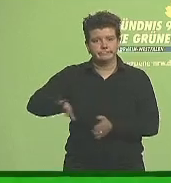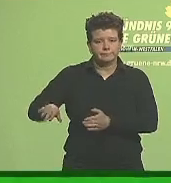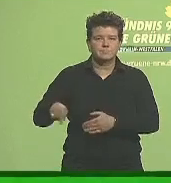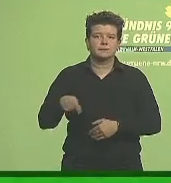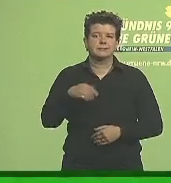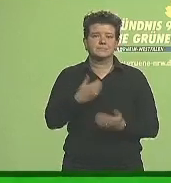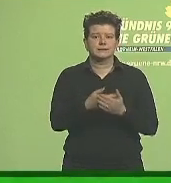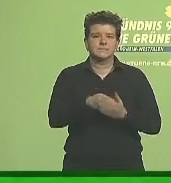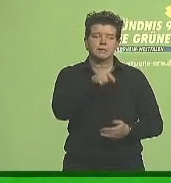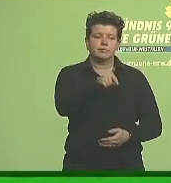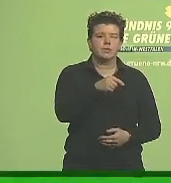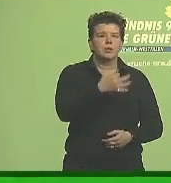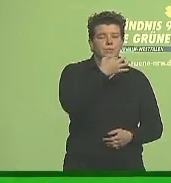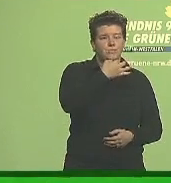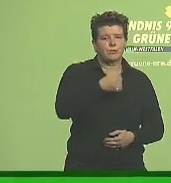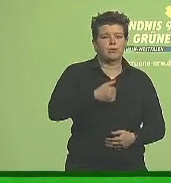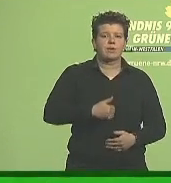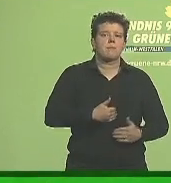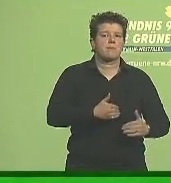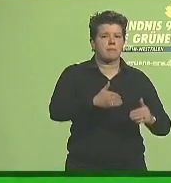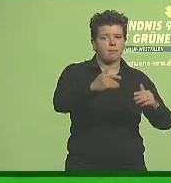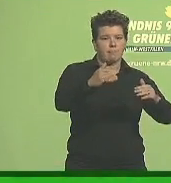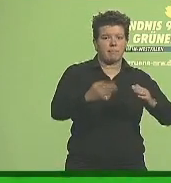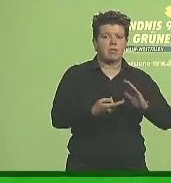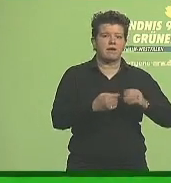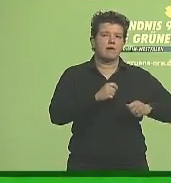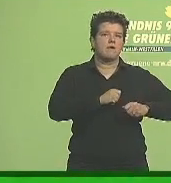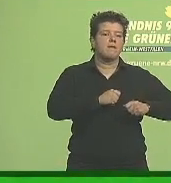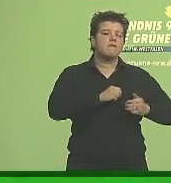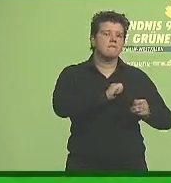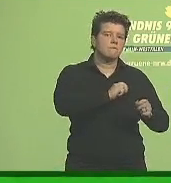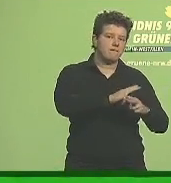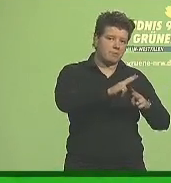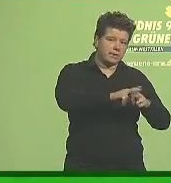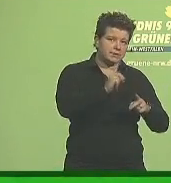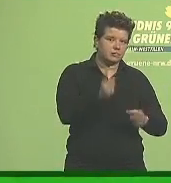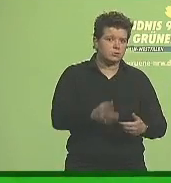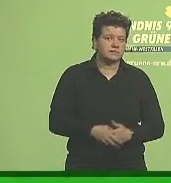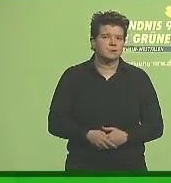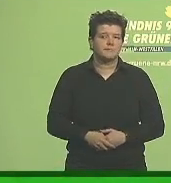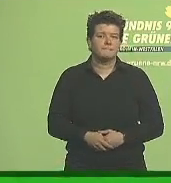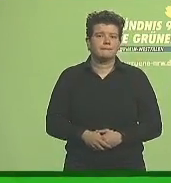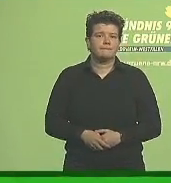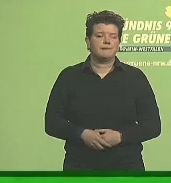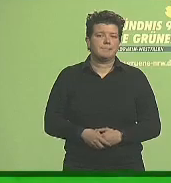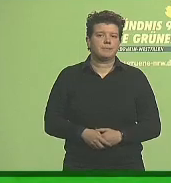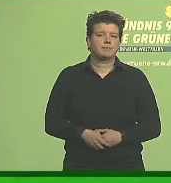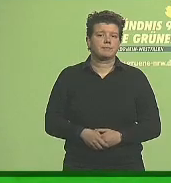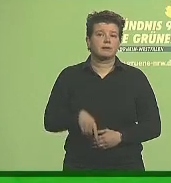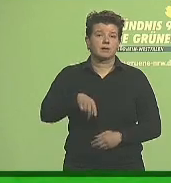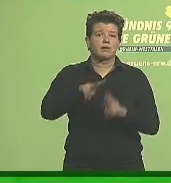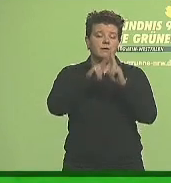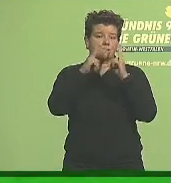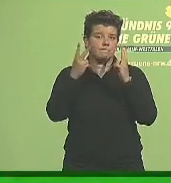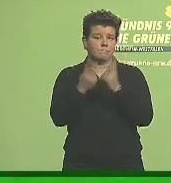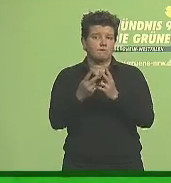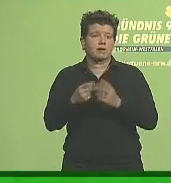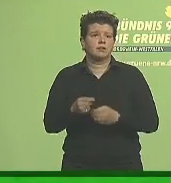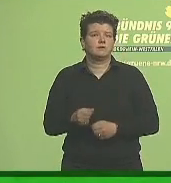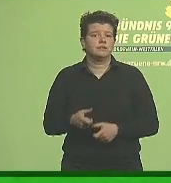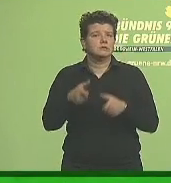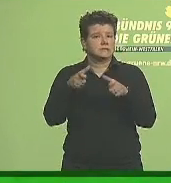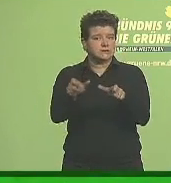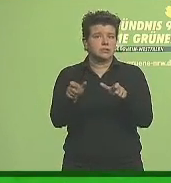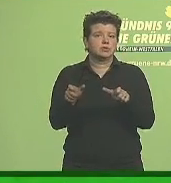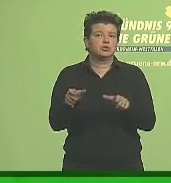im Klimaschutz und wir bleiben das auch. Wir übernehmen die Verantwortung für die Energieversorgung und für unseren Planeten. Und da möchte ich noch kurz eine Sache sagen. Natürlich